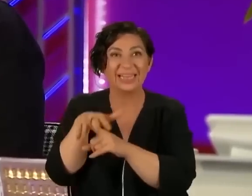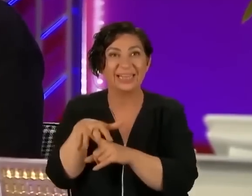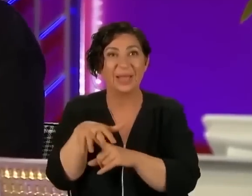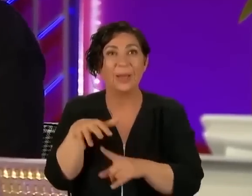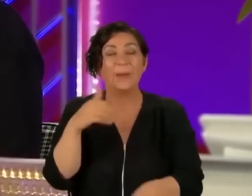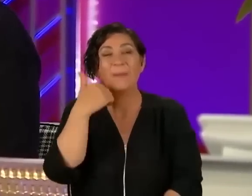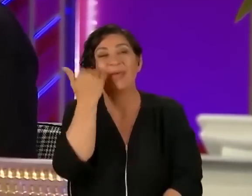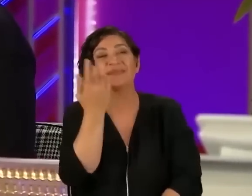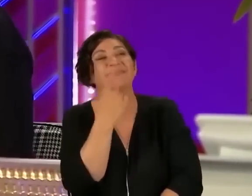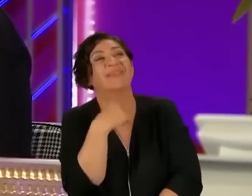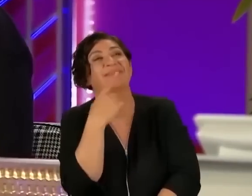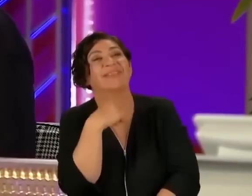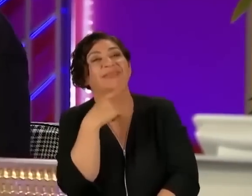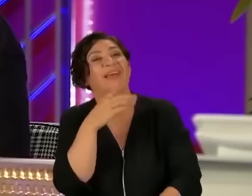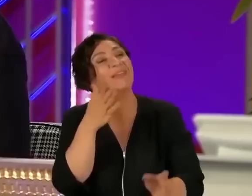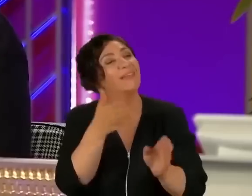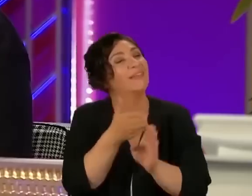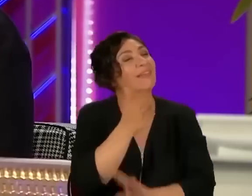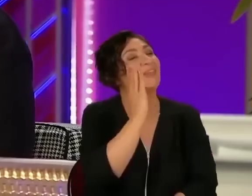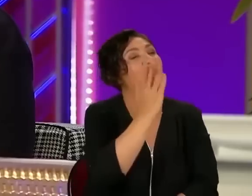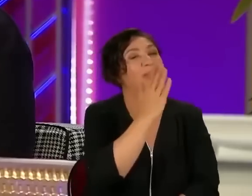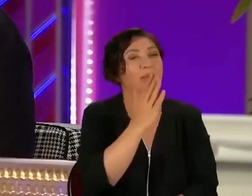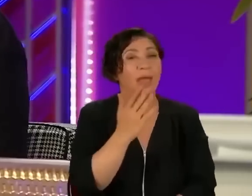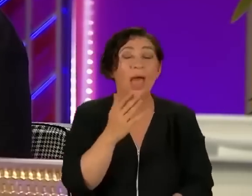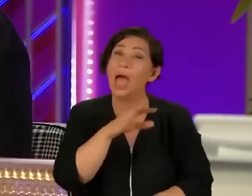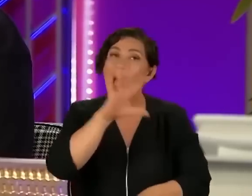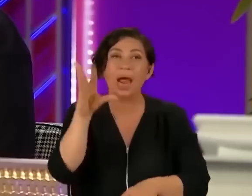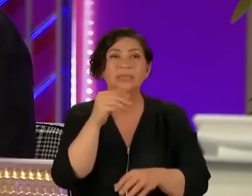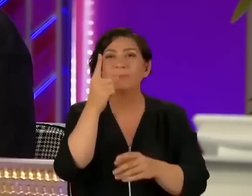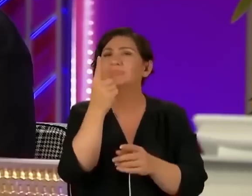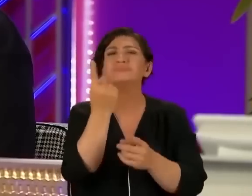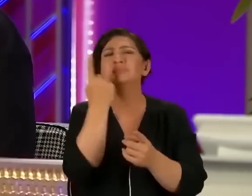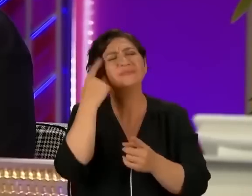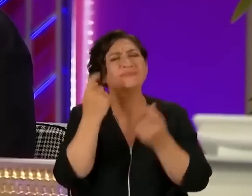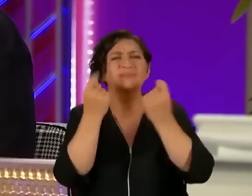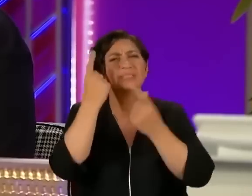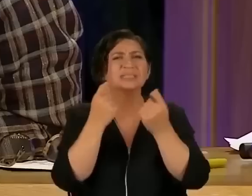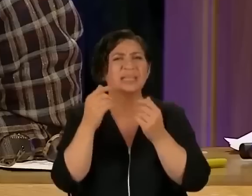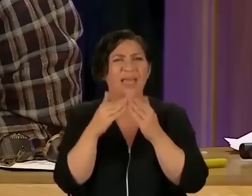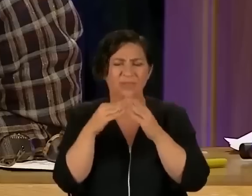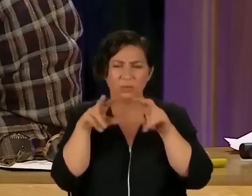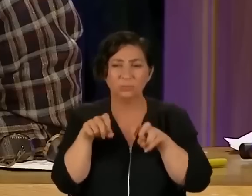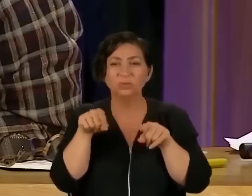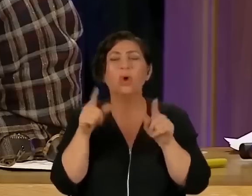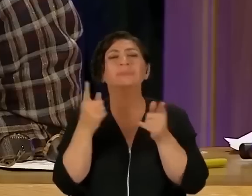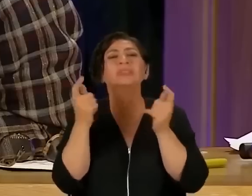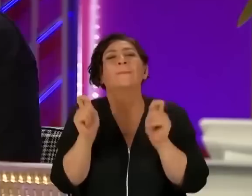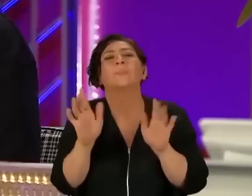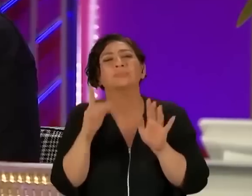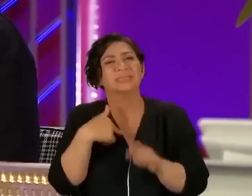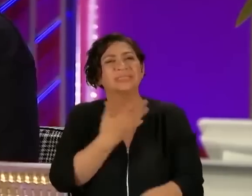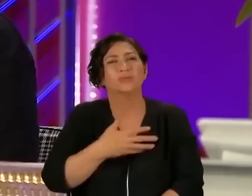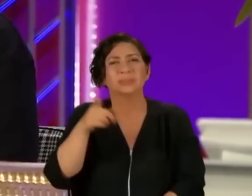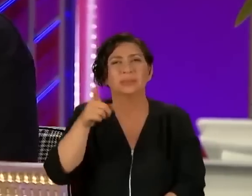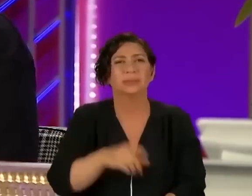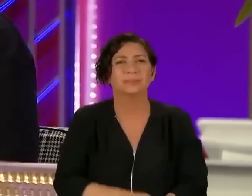Evet. Beyaz da sempatiklikten tutturdu abi falan diyen. Evet. Evet. Herkese bir kulp bulan bir tiptim evde. Evet. Şu an öyle şeyler yapmıyorum. Şu an seviyorum